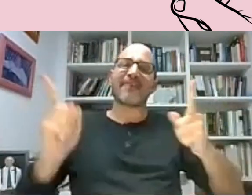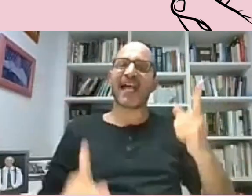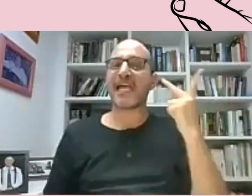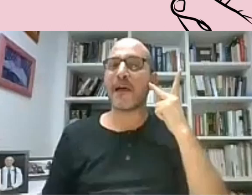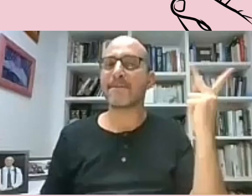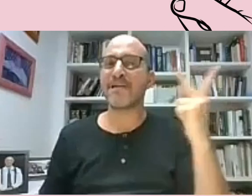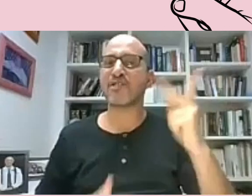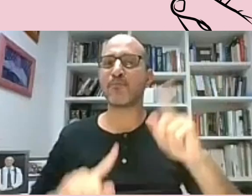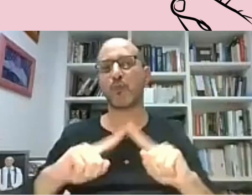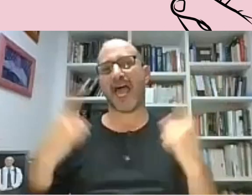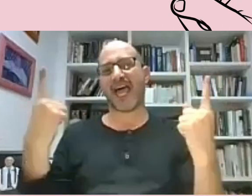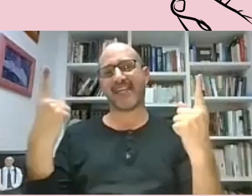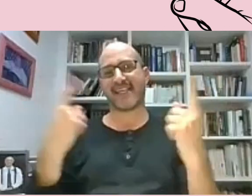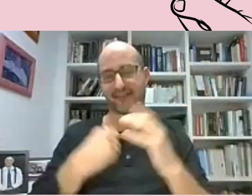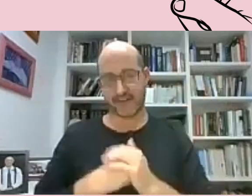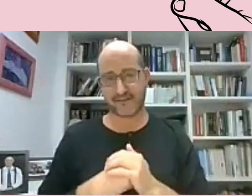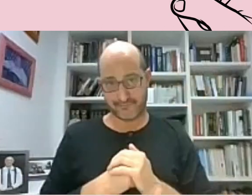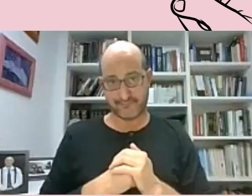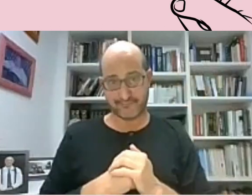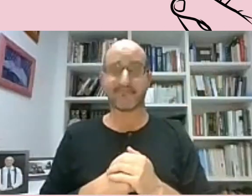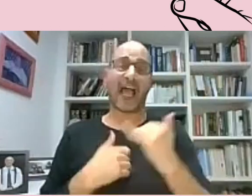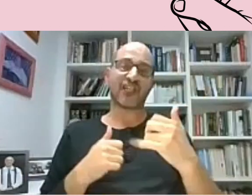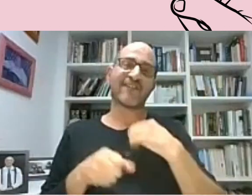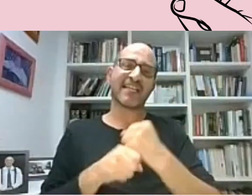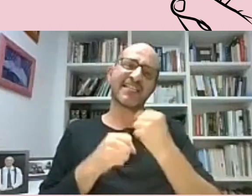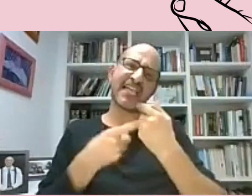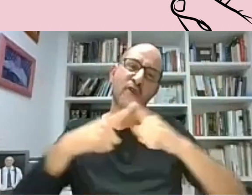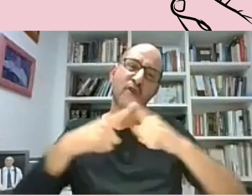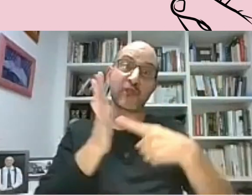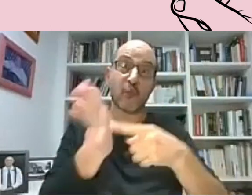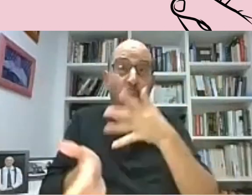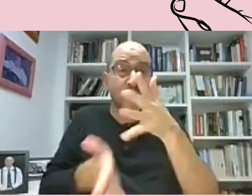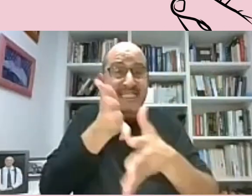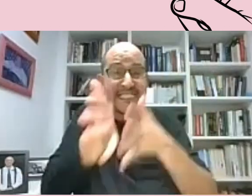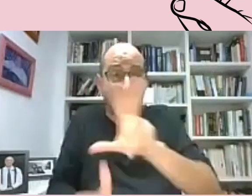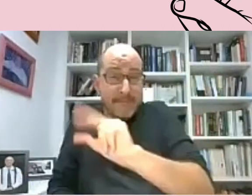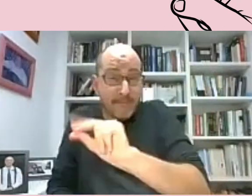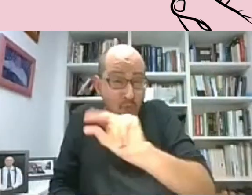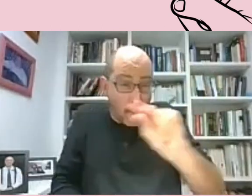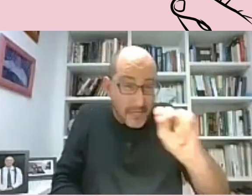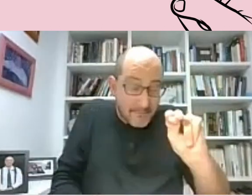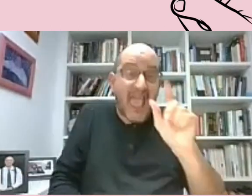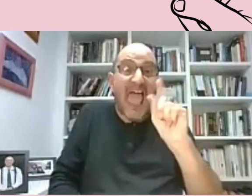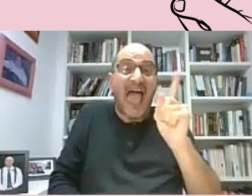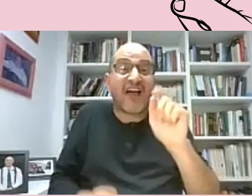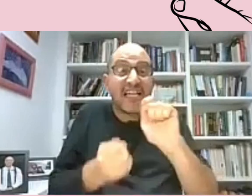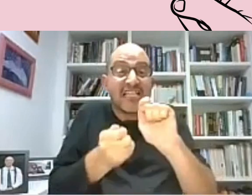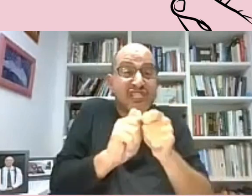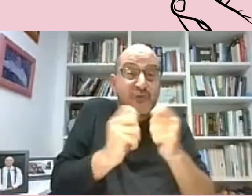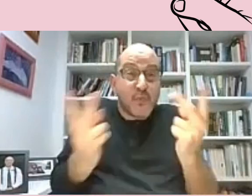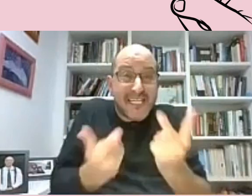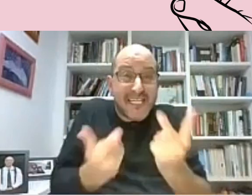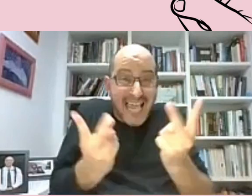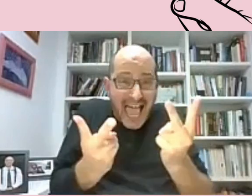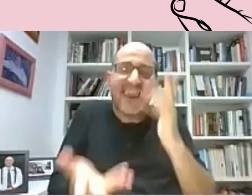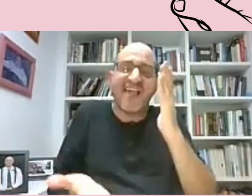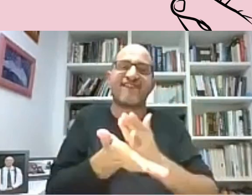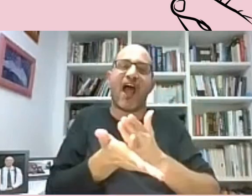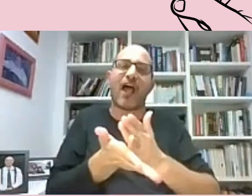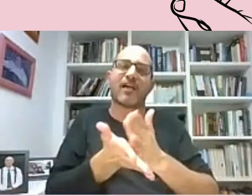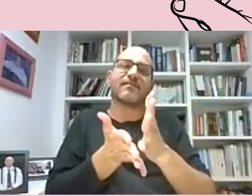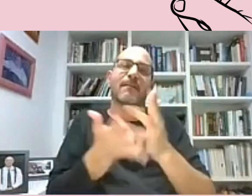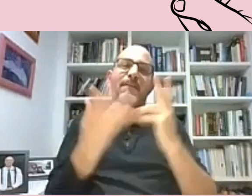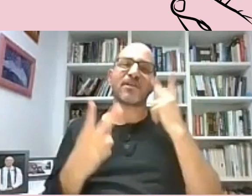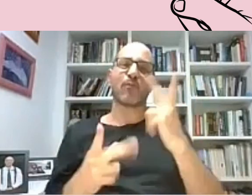קטן מקבל סימן אחר ומשמעות אחרת. אז עכשיו אני אתן לכם כמה דוגמאות של סימנים דומים, אבל שינוי